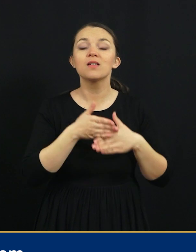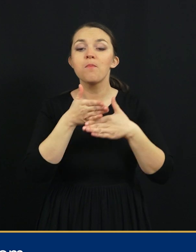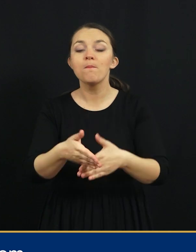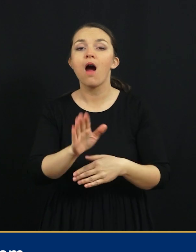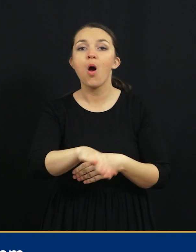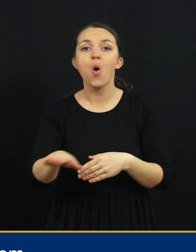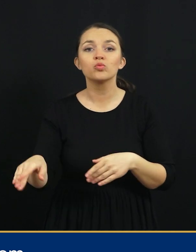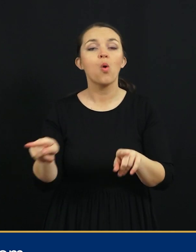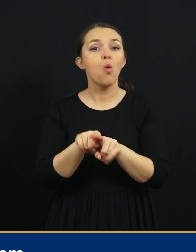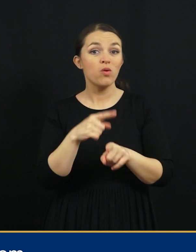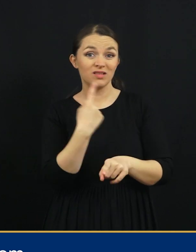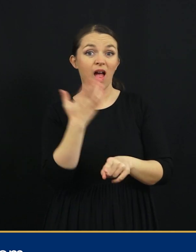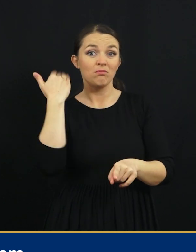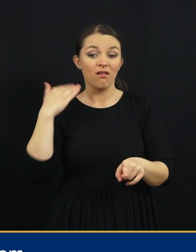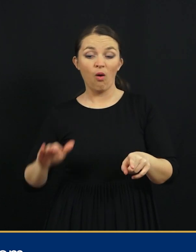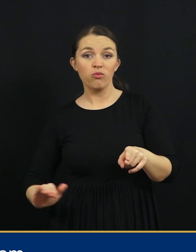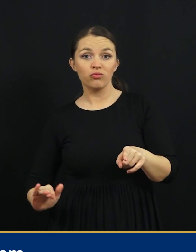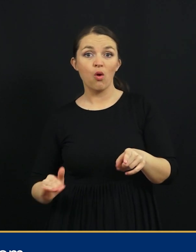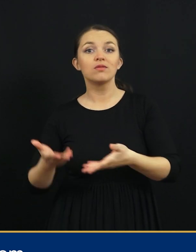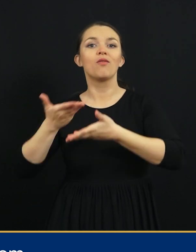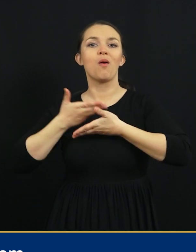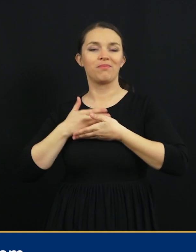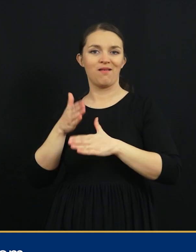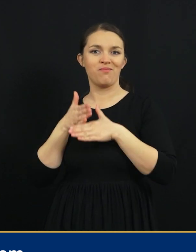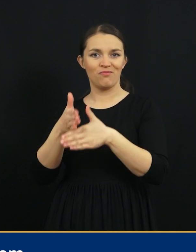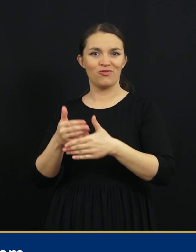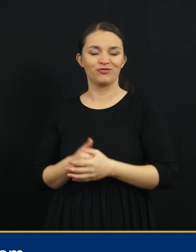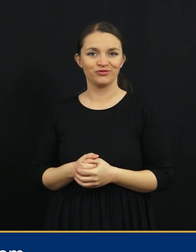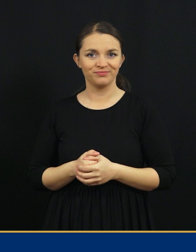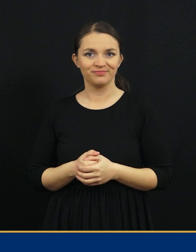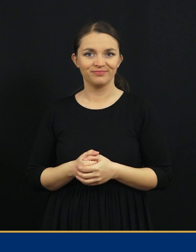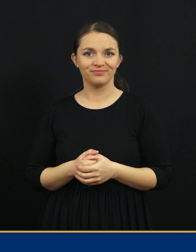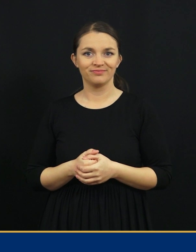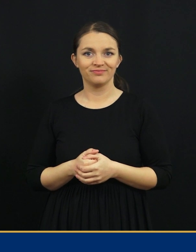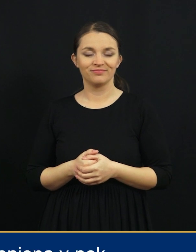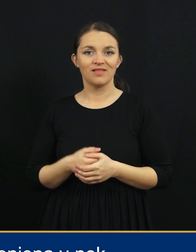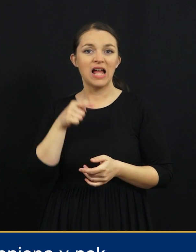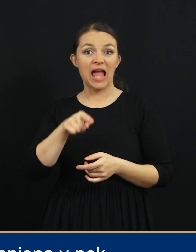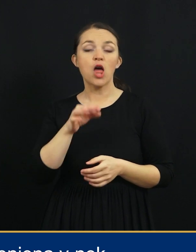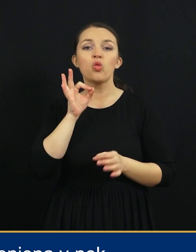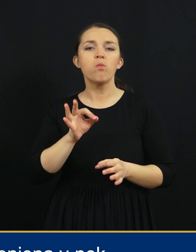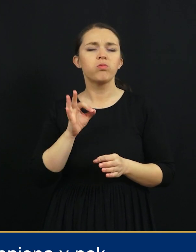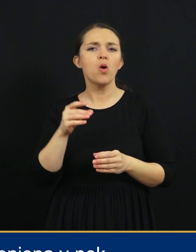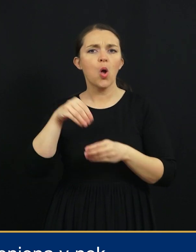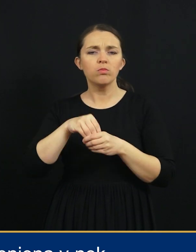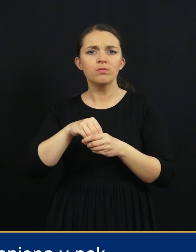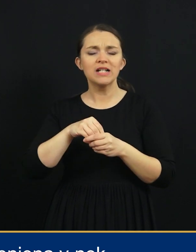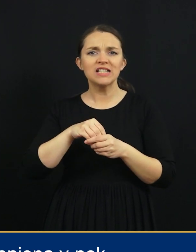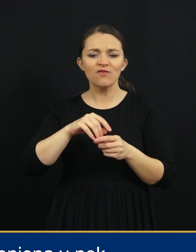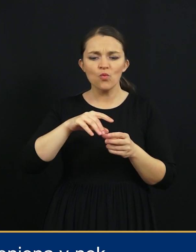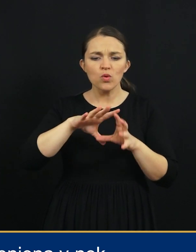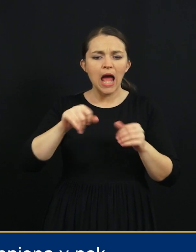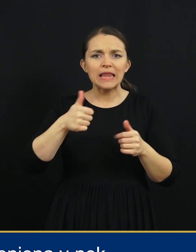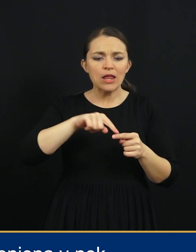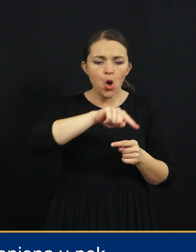pomagajo otrokom, kot so bili tudi sami nekdaj deležni pomoči. Tako je ta dobrota pravzaprav sklenjena v nek